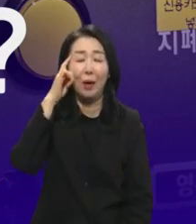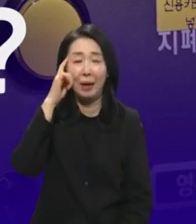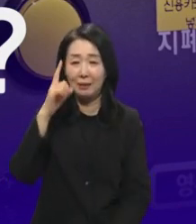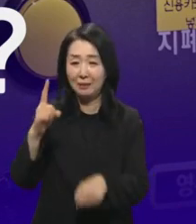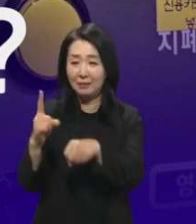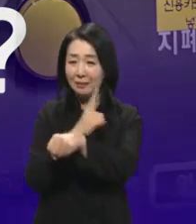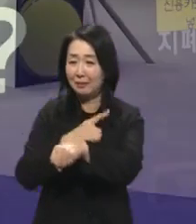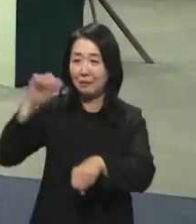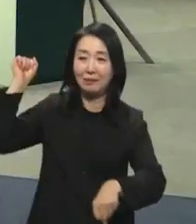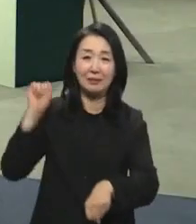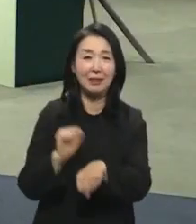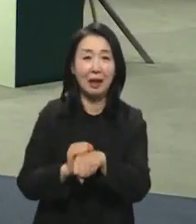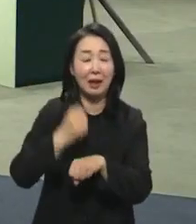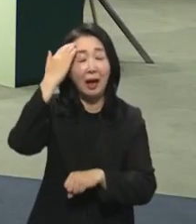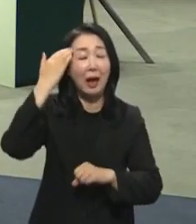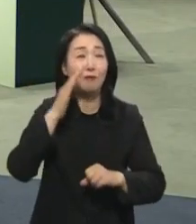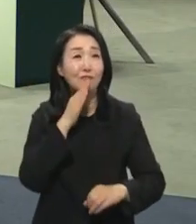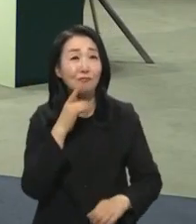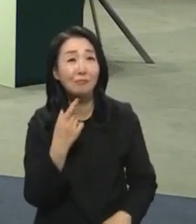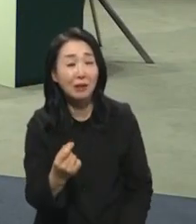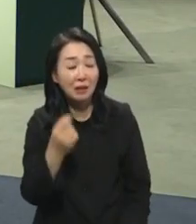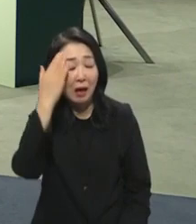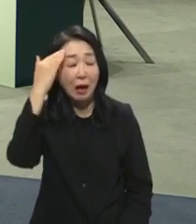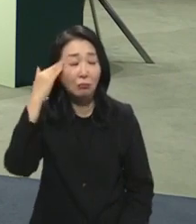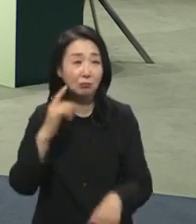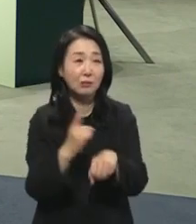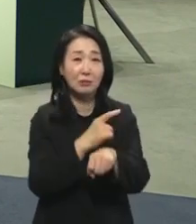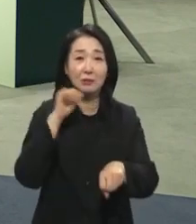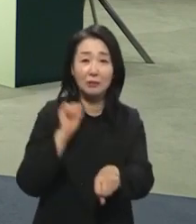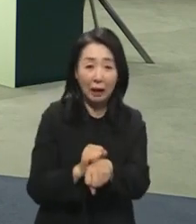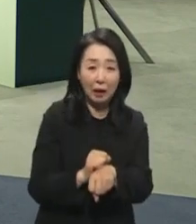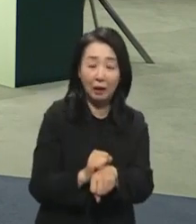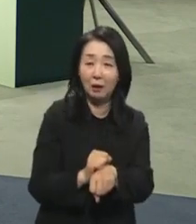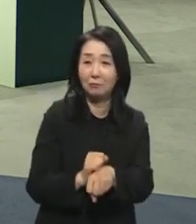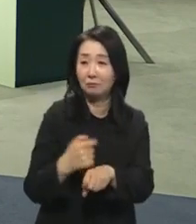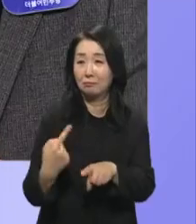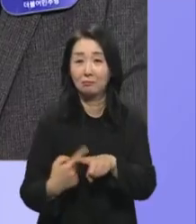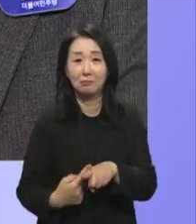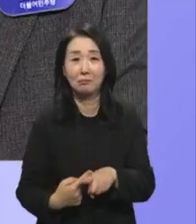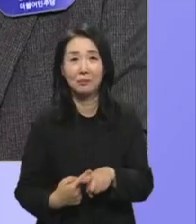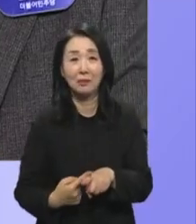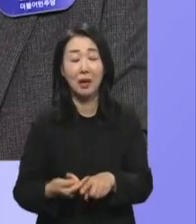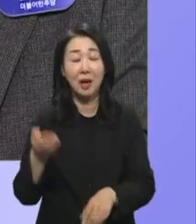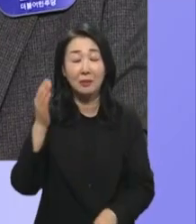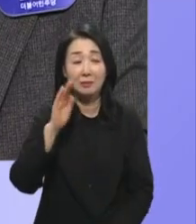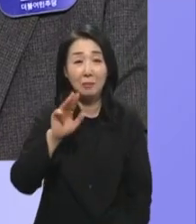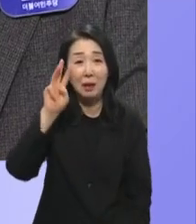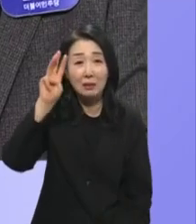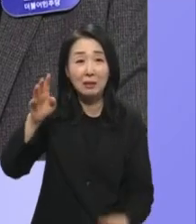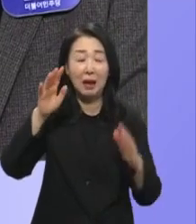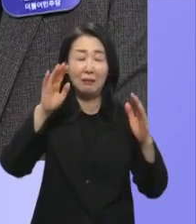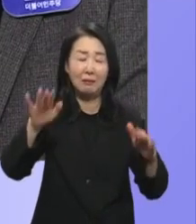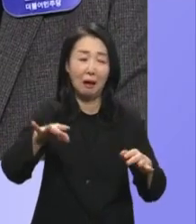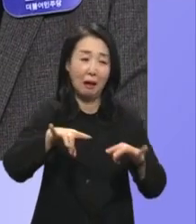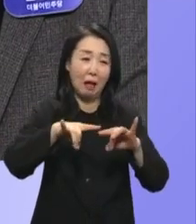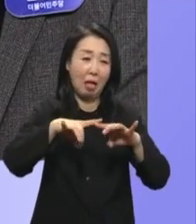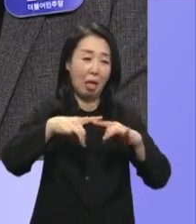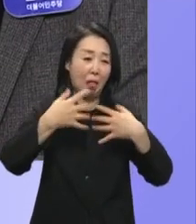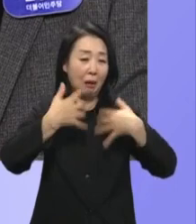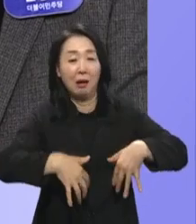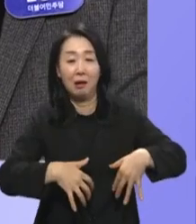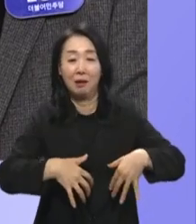맞나요네 대한민국하면 디지털이 디지털 하면 대한민국인데 흘간 꽉 막혔던 행정 전 선망 뭐